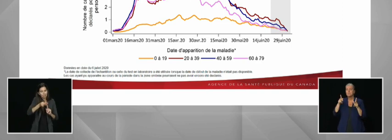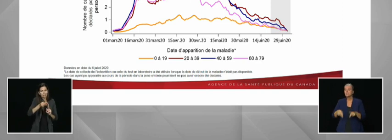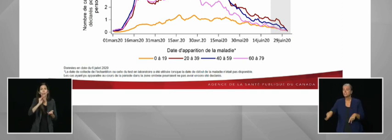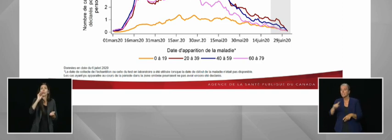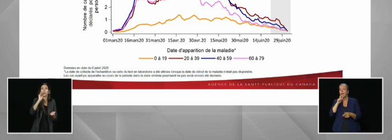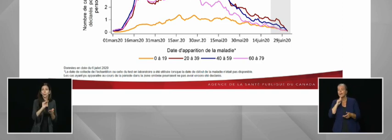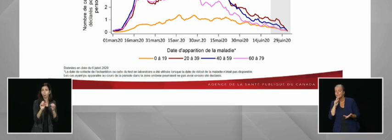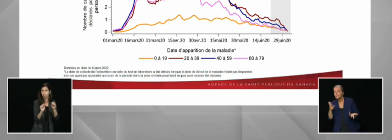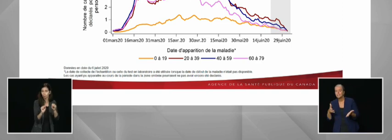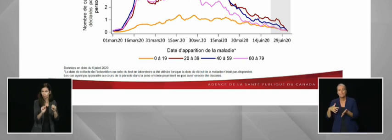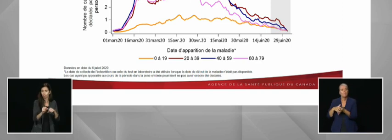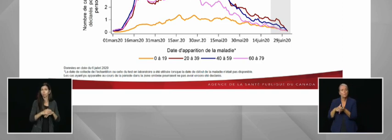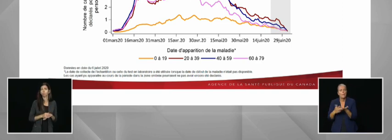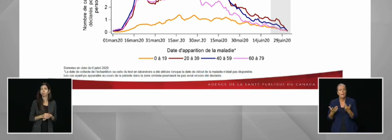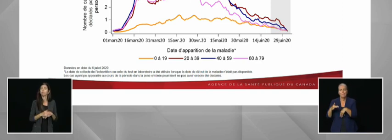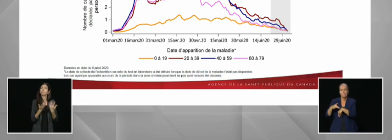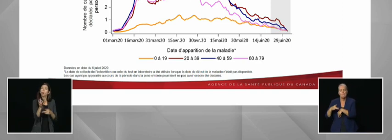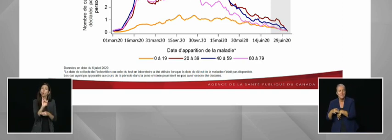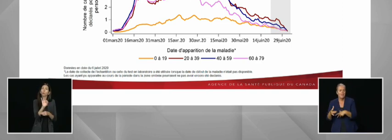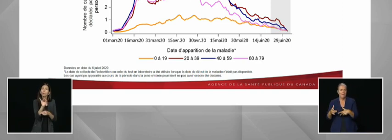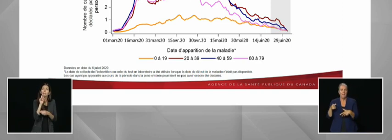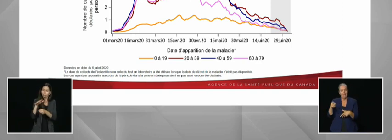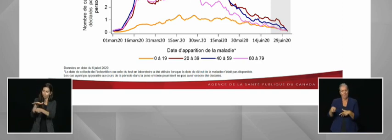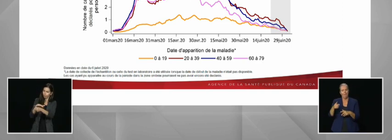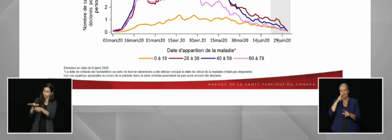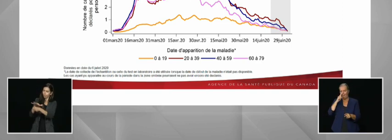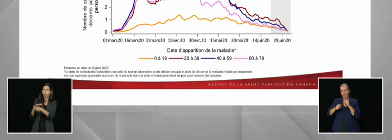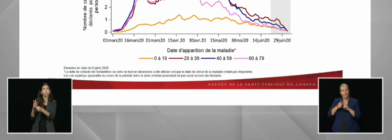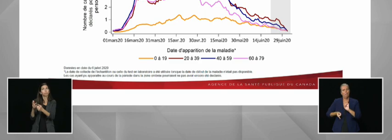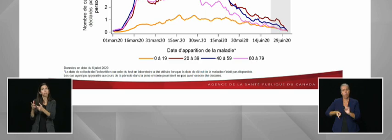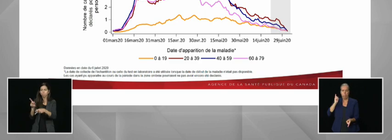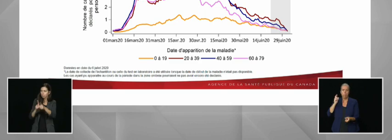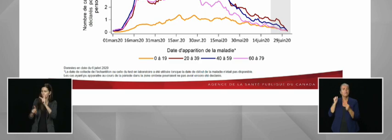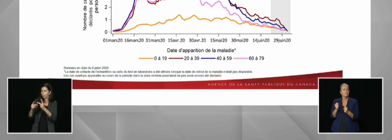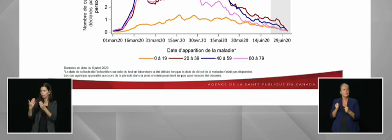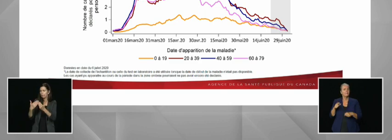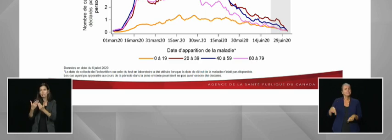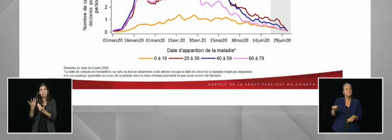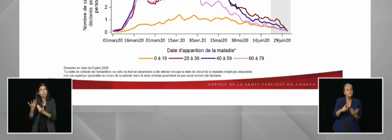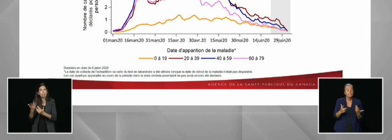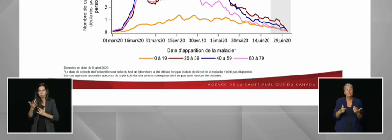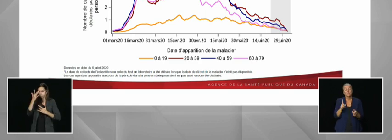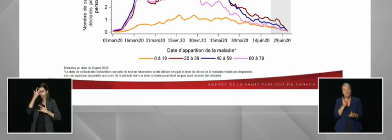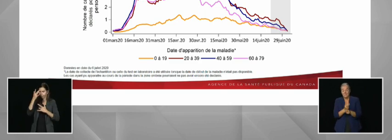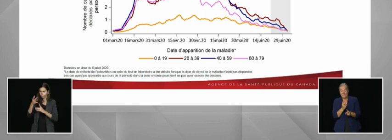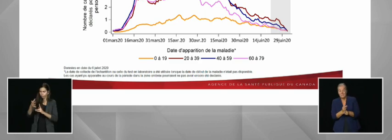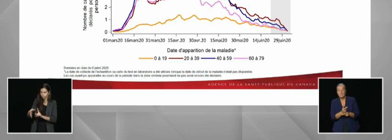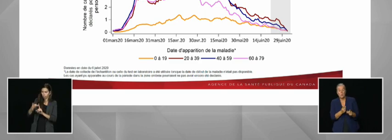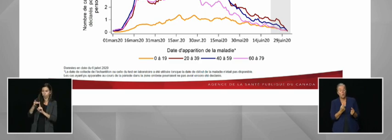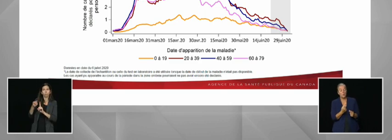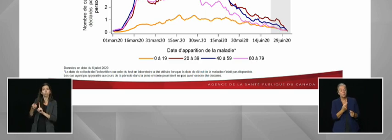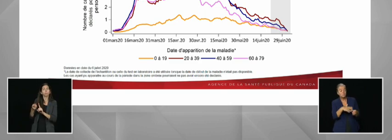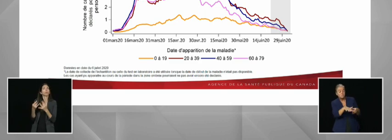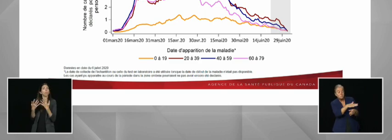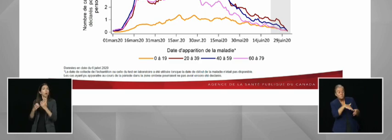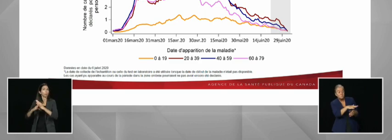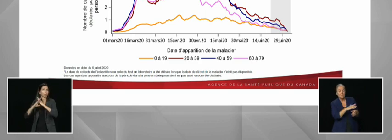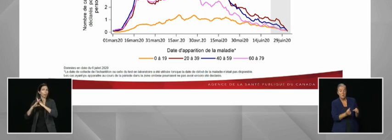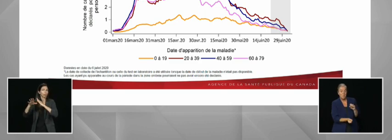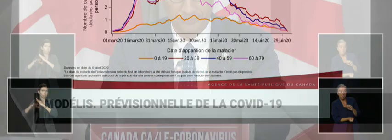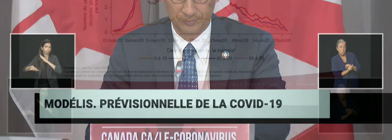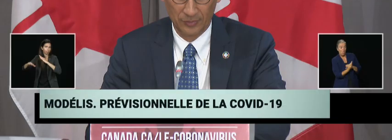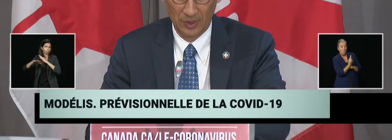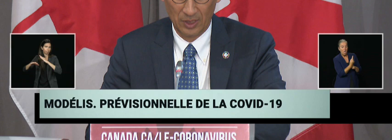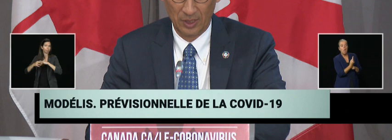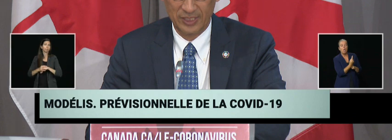subir des complications graves ou à des milieux où un seul cas pourrait déclencher une épidémie. Slide